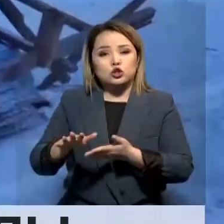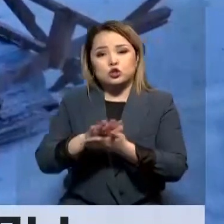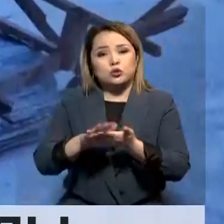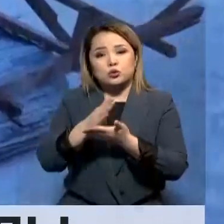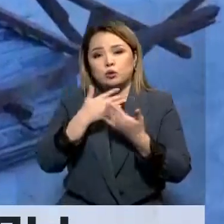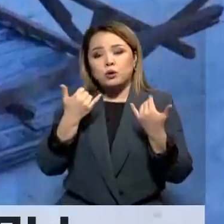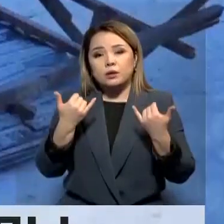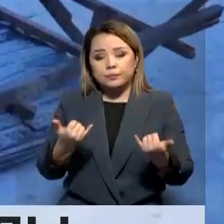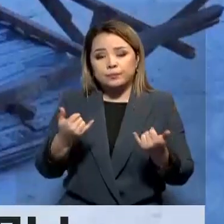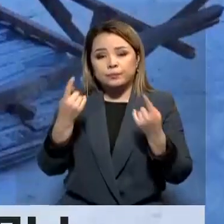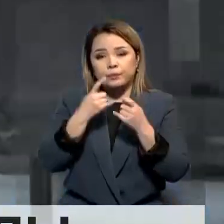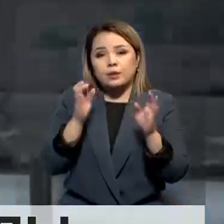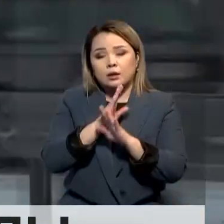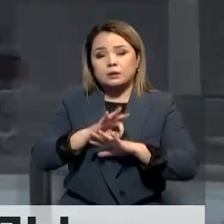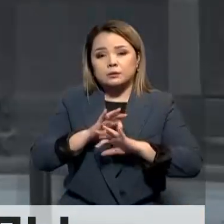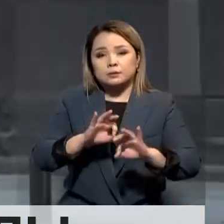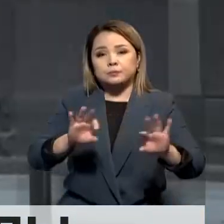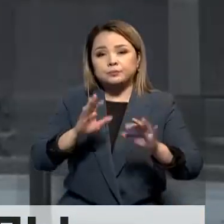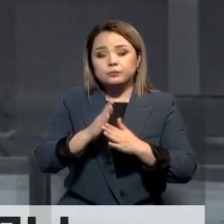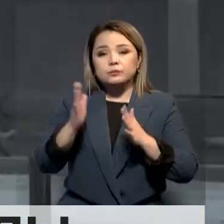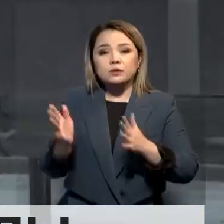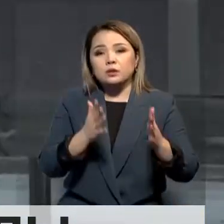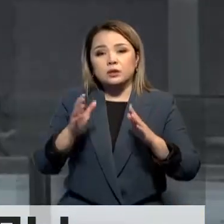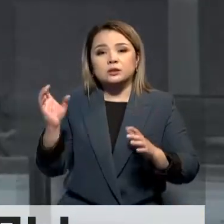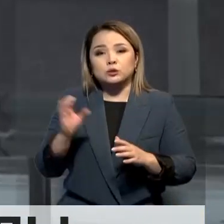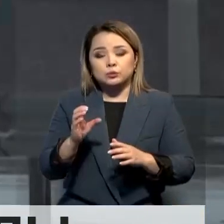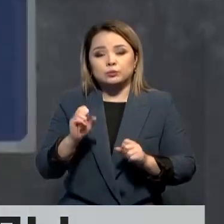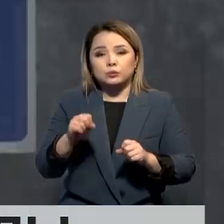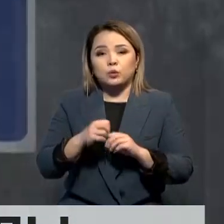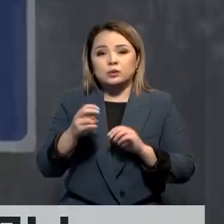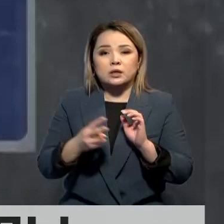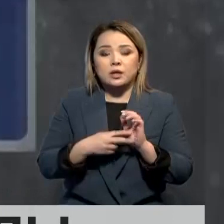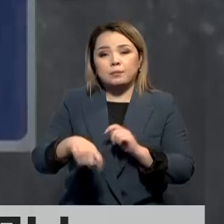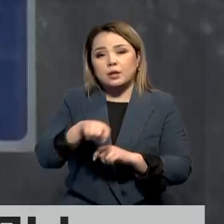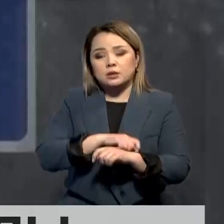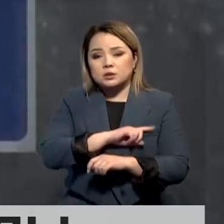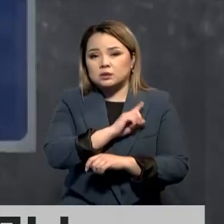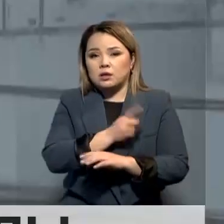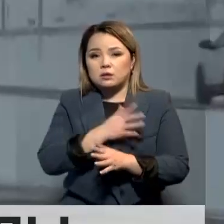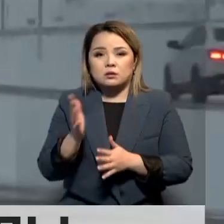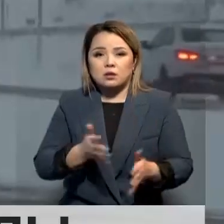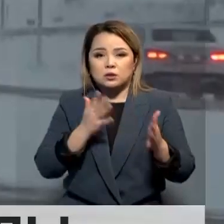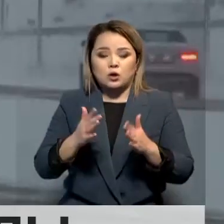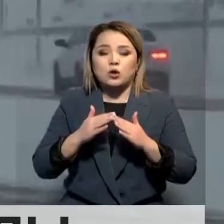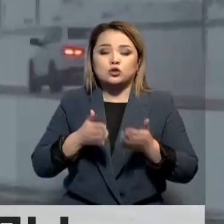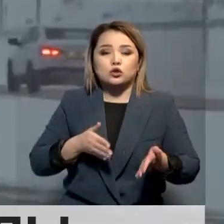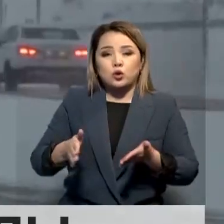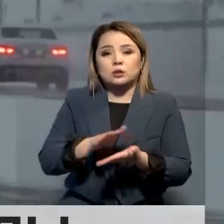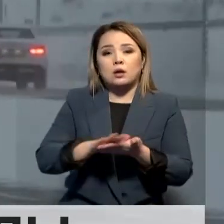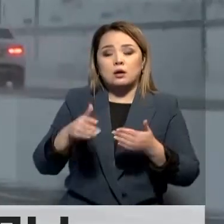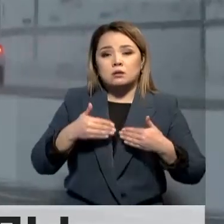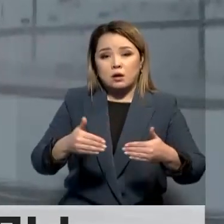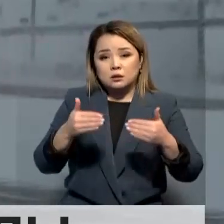жоқ. Синоптиктердің мәліметіне сүйенсек, желдің жылдамдығы секундына 17 метрден асқан. Жолдарды тазартуға